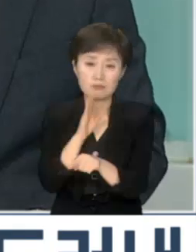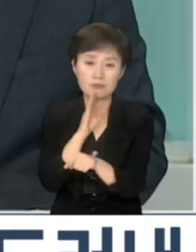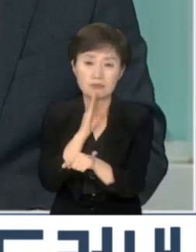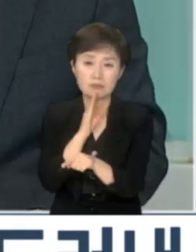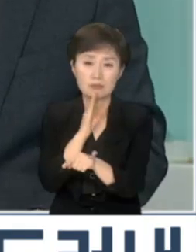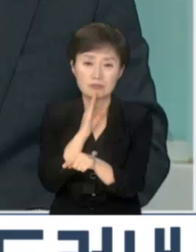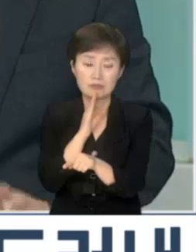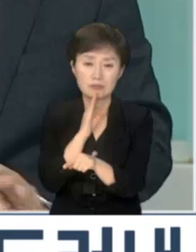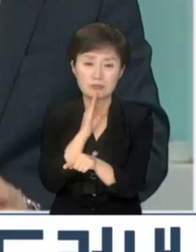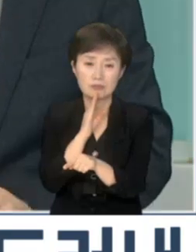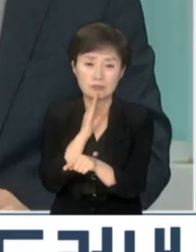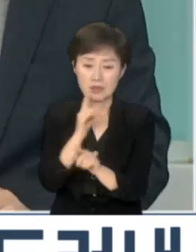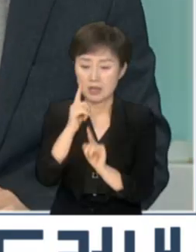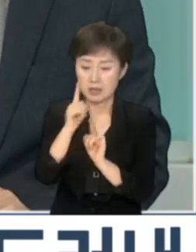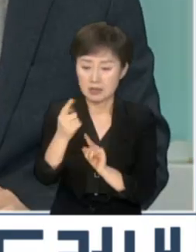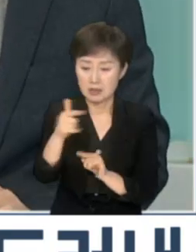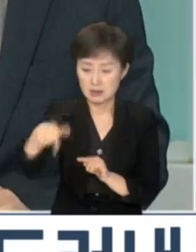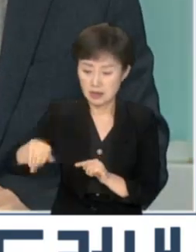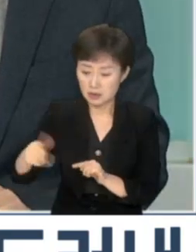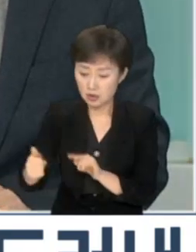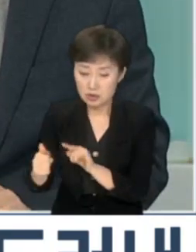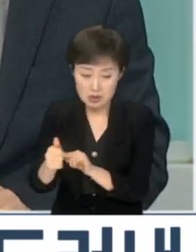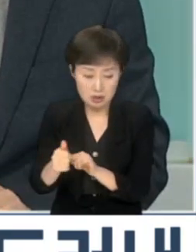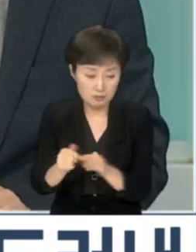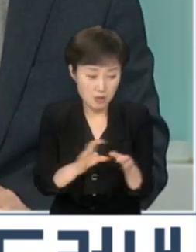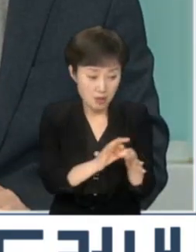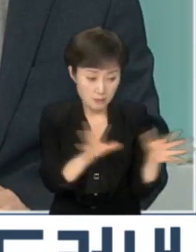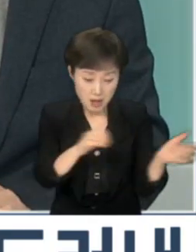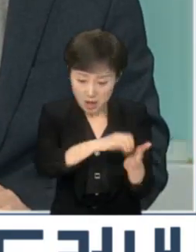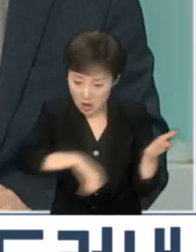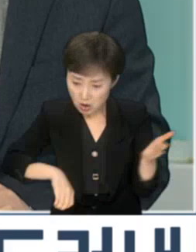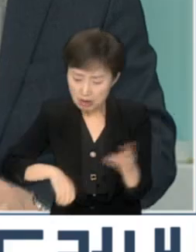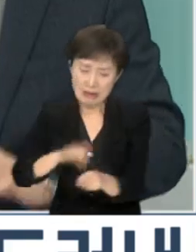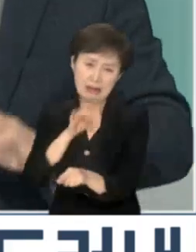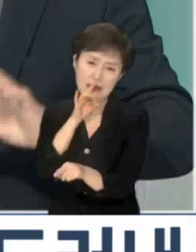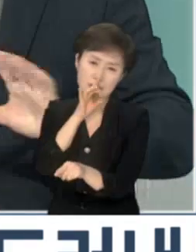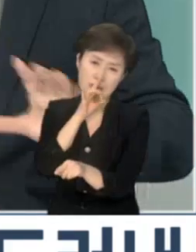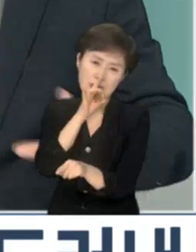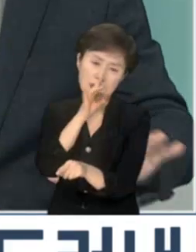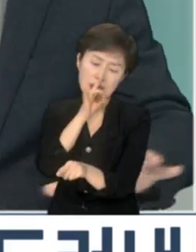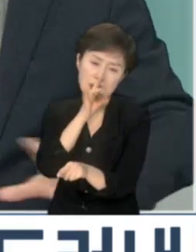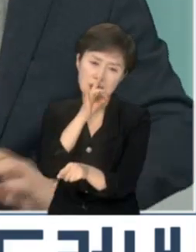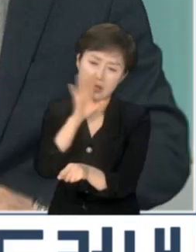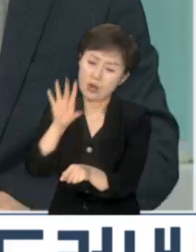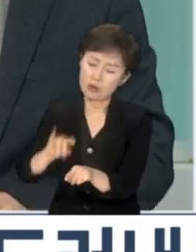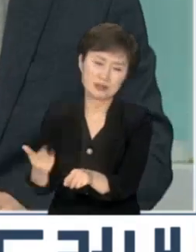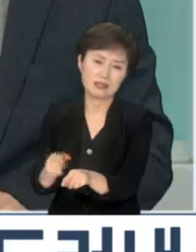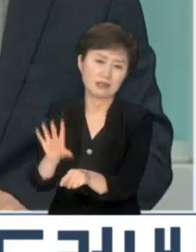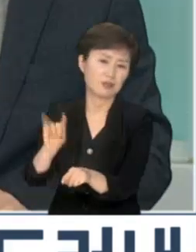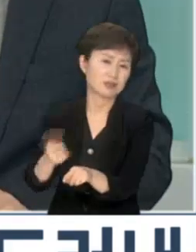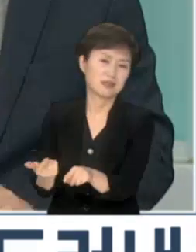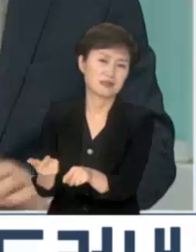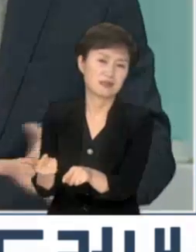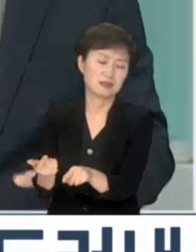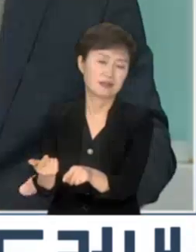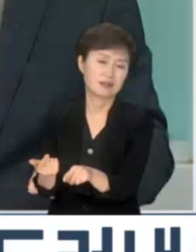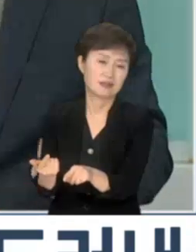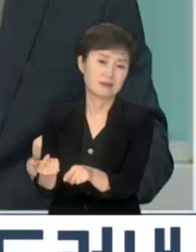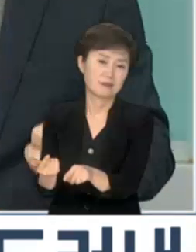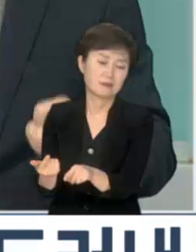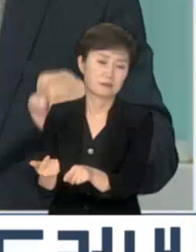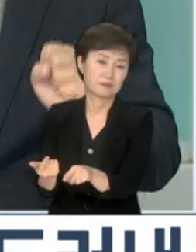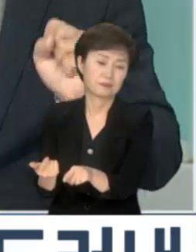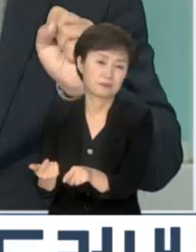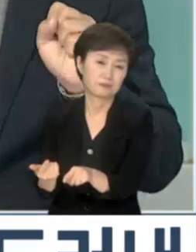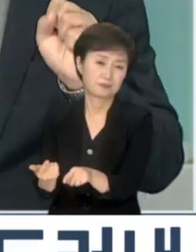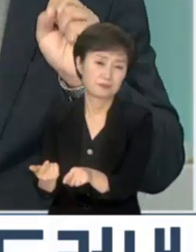그리고 이분은 우리 민주당을 떠나서는 그 독자적인 정치 행보라는 게 사실 그 상상할 수가 없는 분이에요. 뭐 다들 아시겠지만